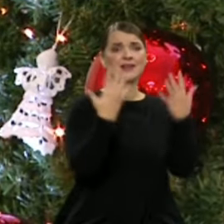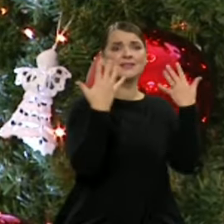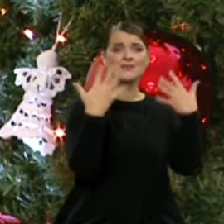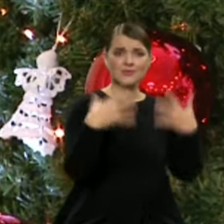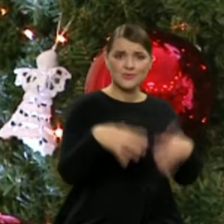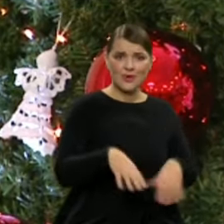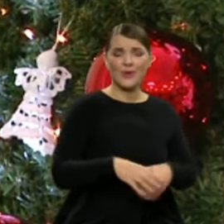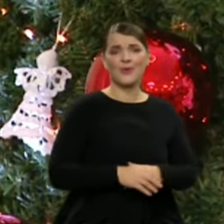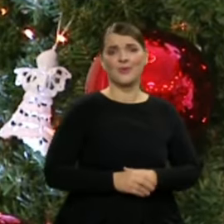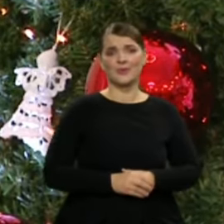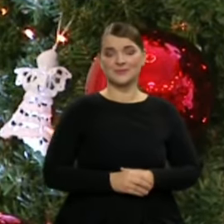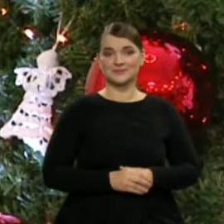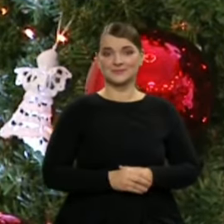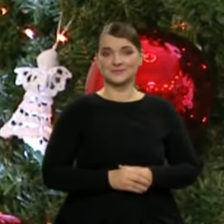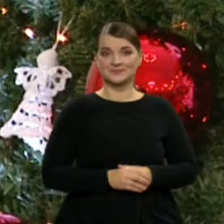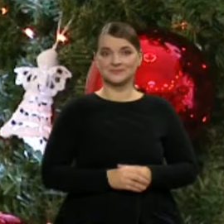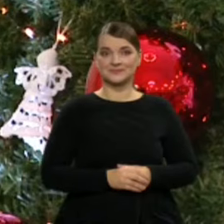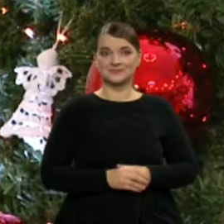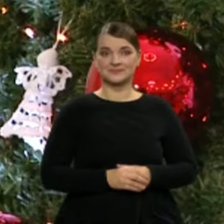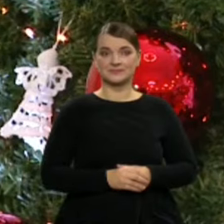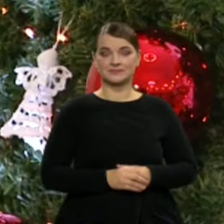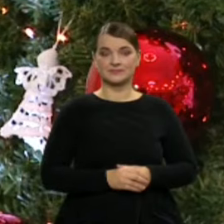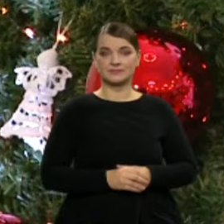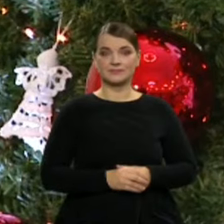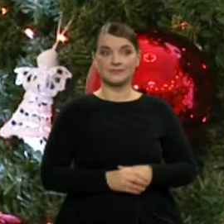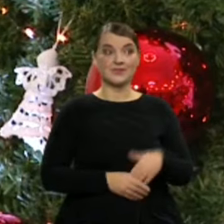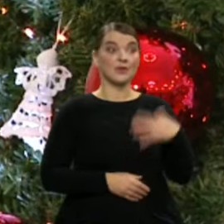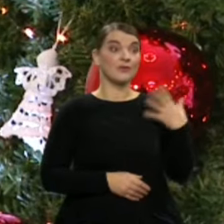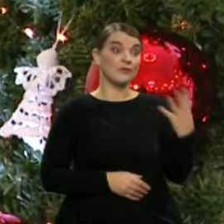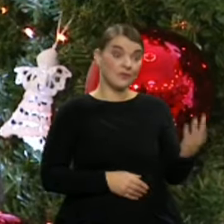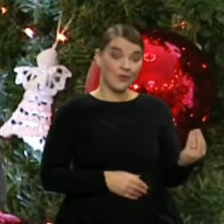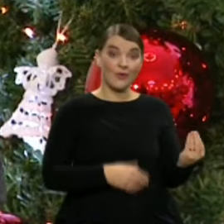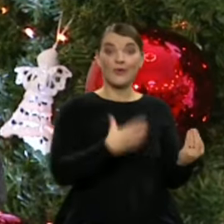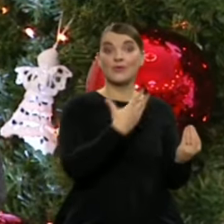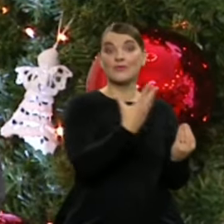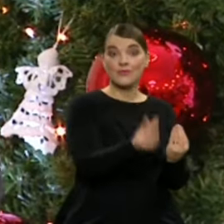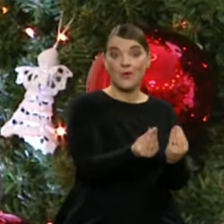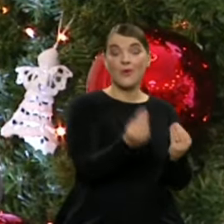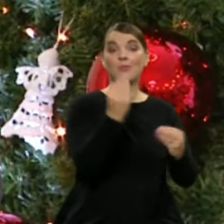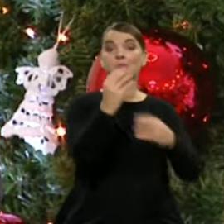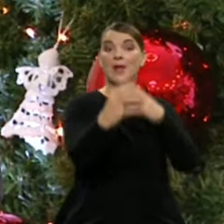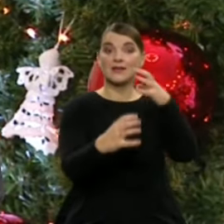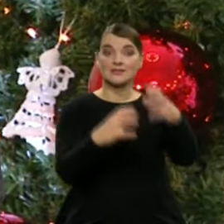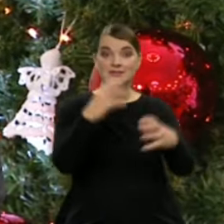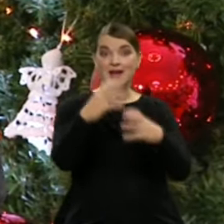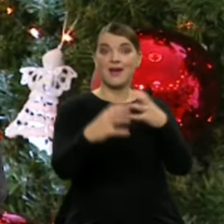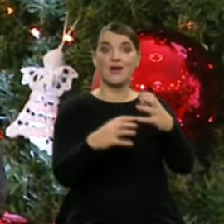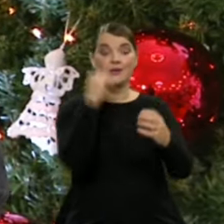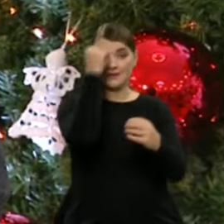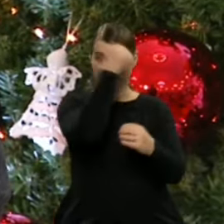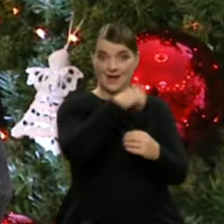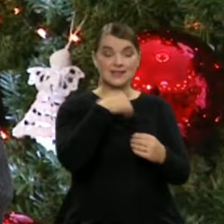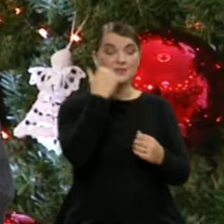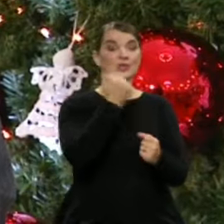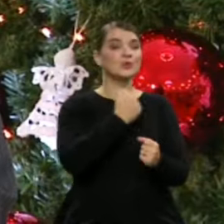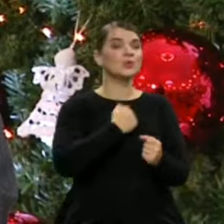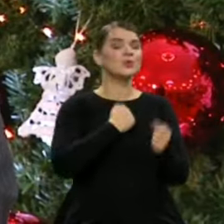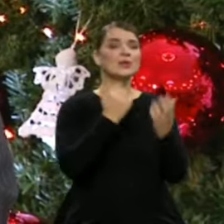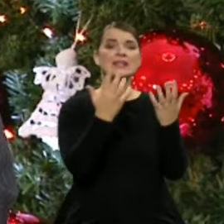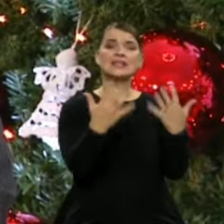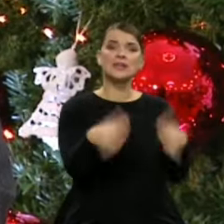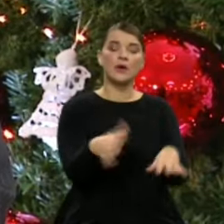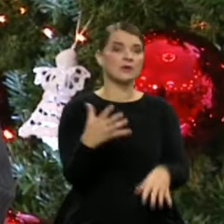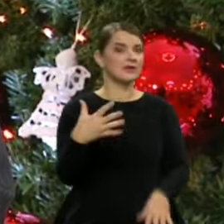Ir turi savo, jau kūrė savo savarankiškus pasaulius. Jos visos be